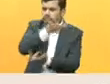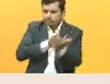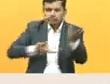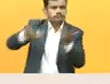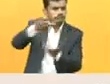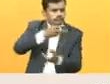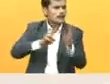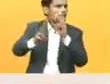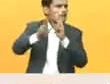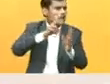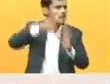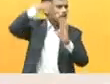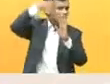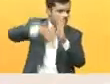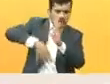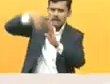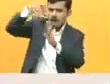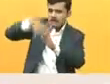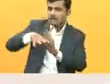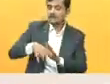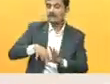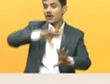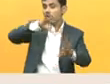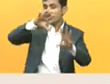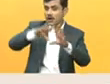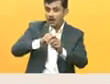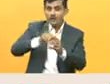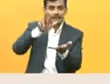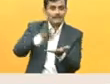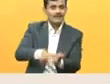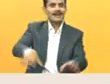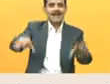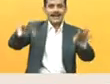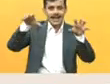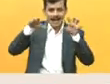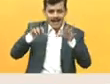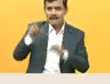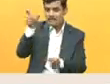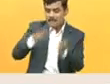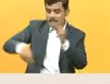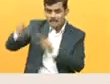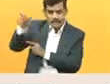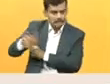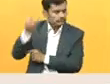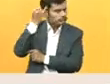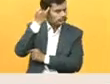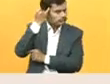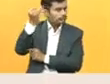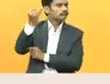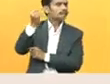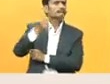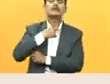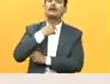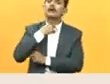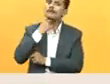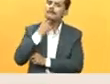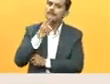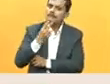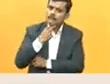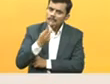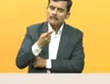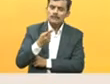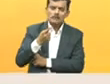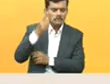हुई। वो चर्चाएं संविधान सभा के सदस्यों के विचार, उनकी वो वाणी